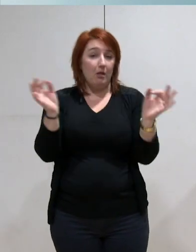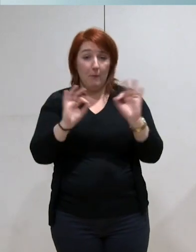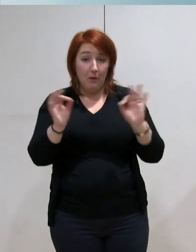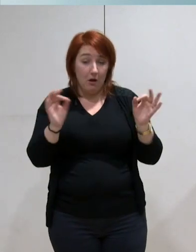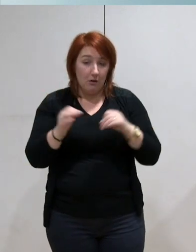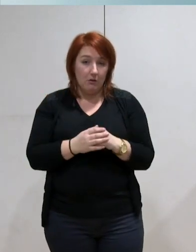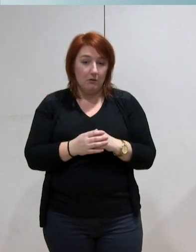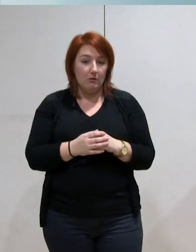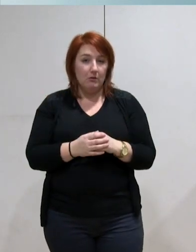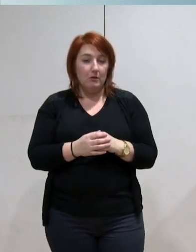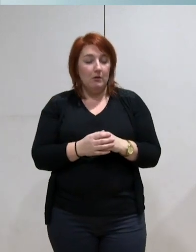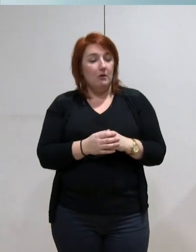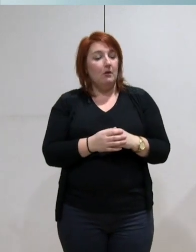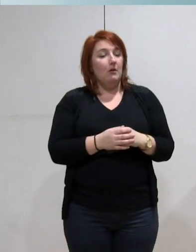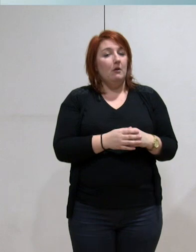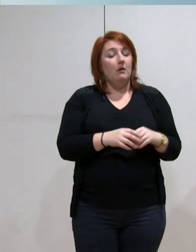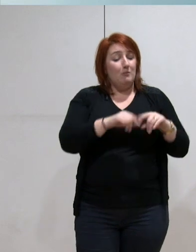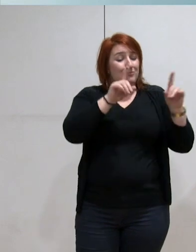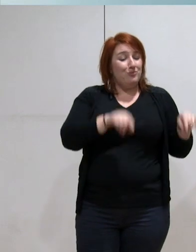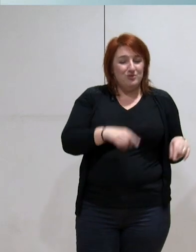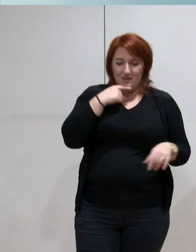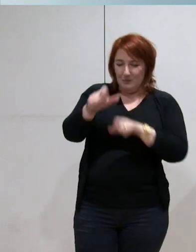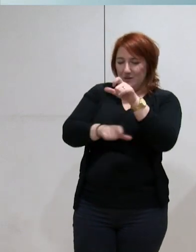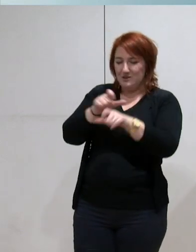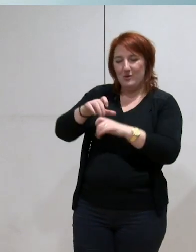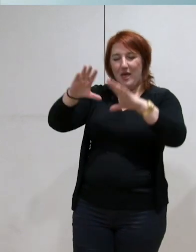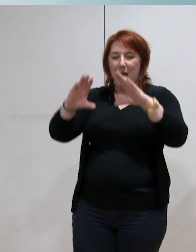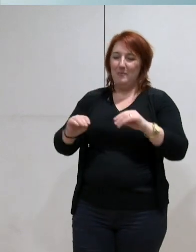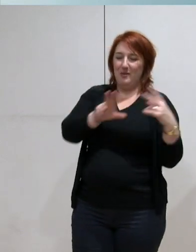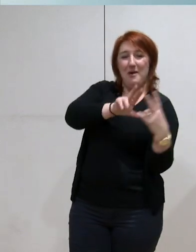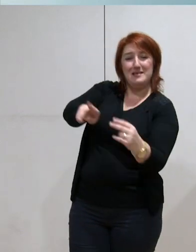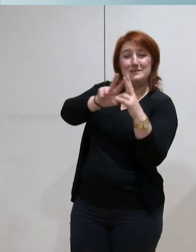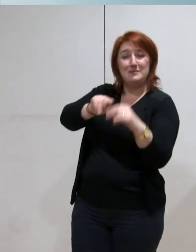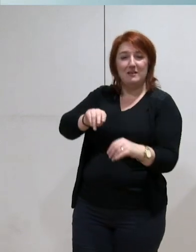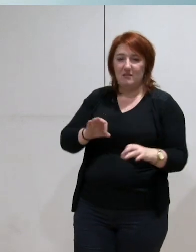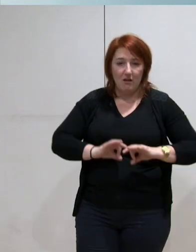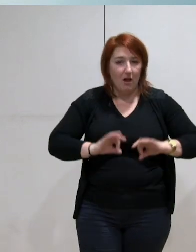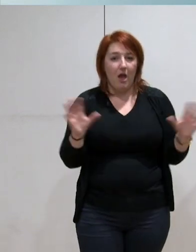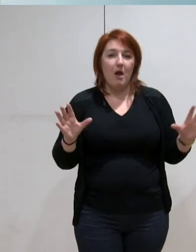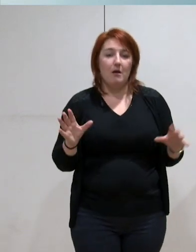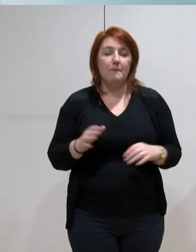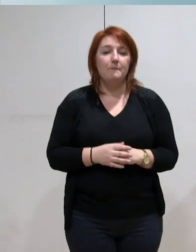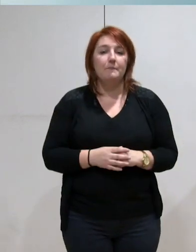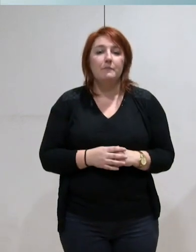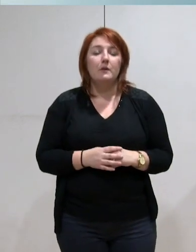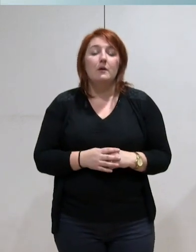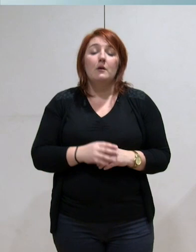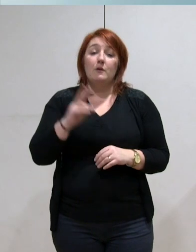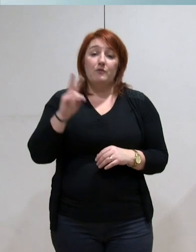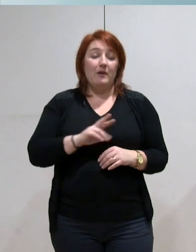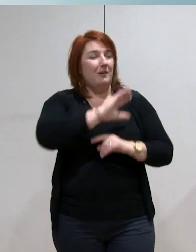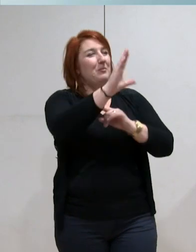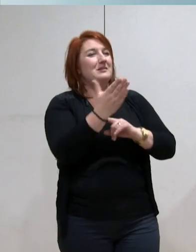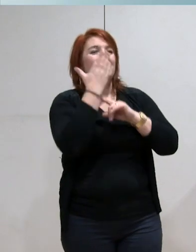directement aux habitants de notre ville qui sont pourtant les premiers concernés en aucun cas cette présentation n'évoque par